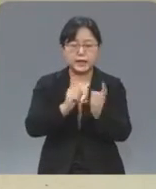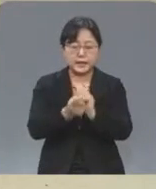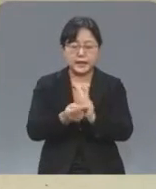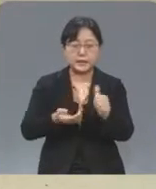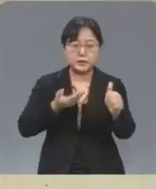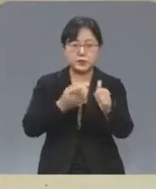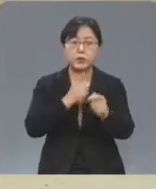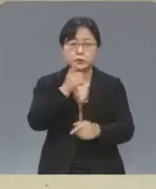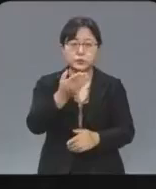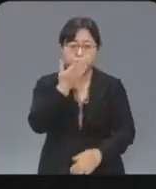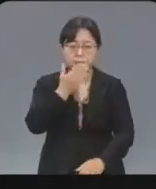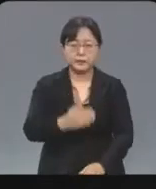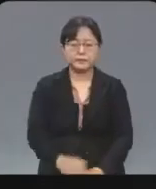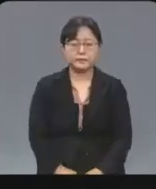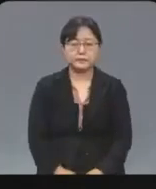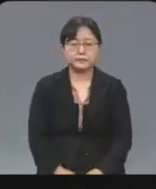제출이 가능합니다